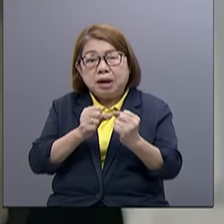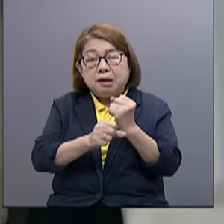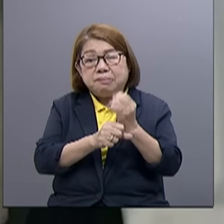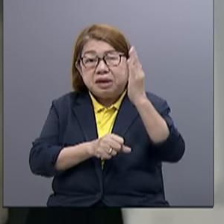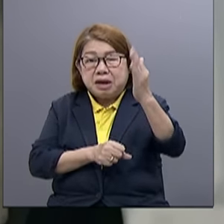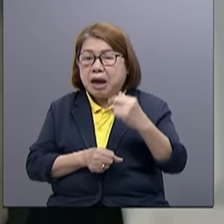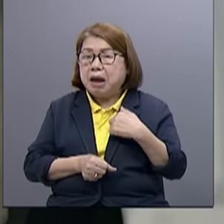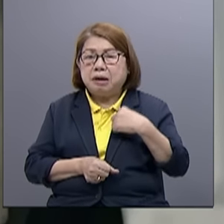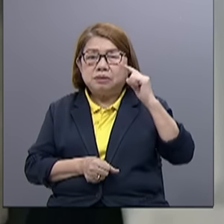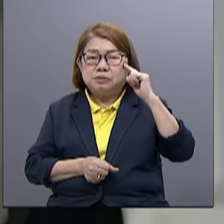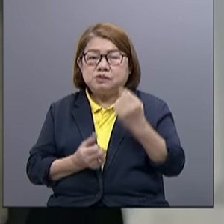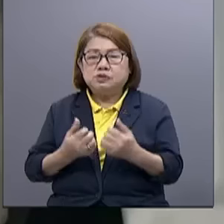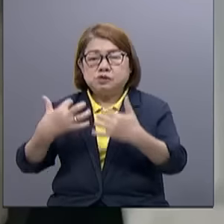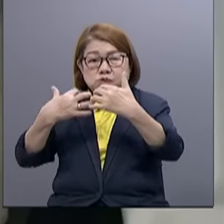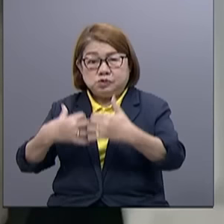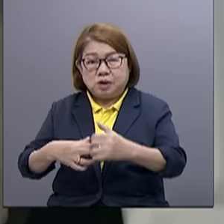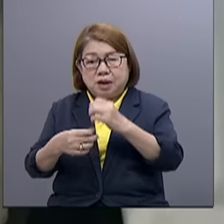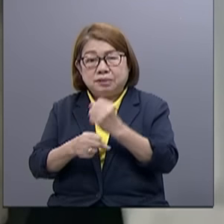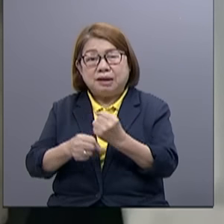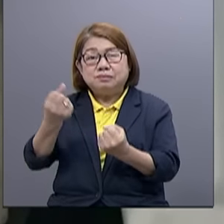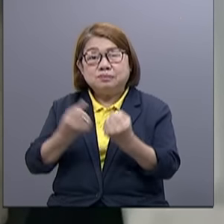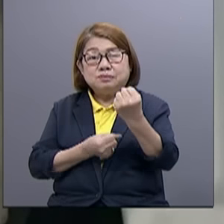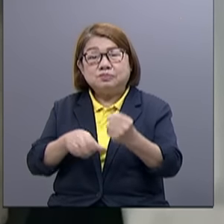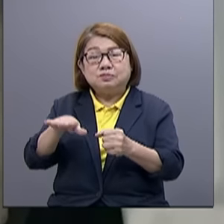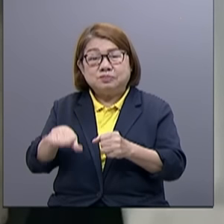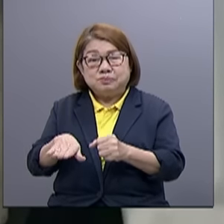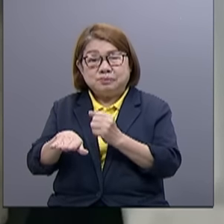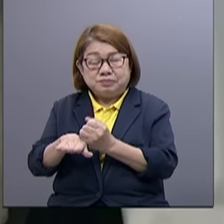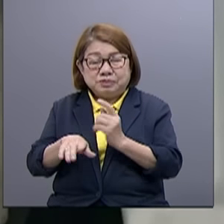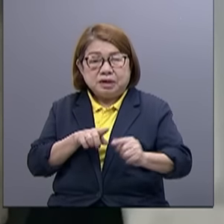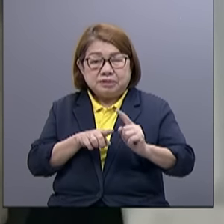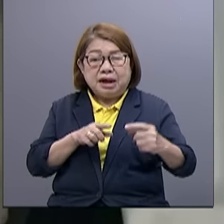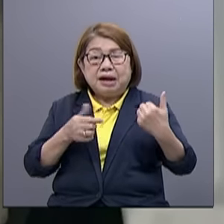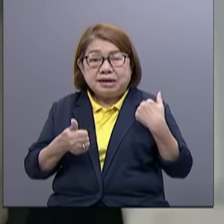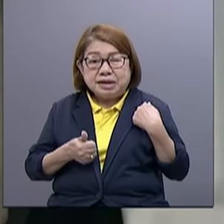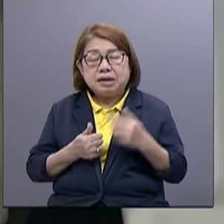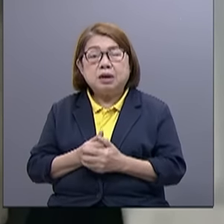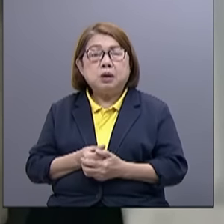อยลดทยอยปลดพวกสายไฟที่ทำให้โรงงานต่างๆ